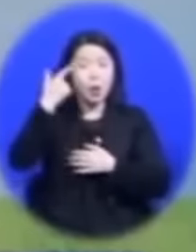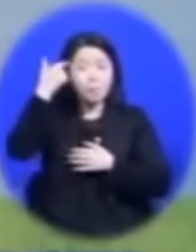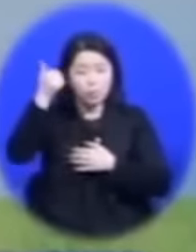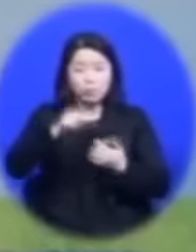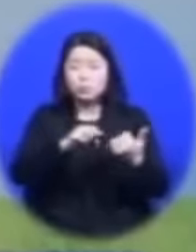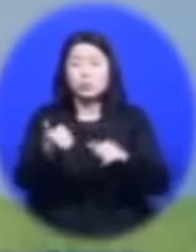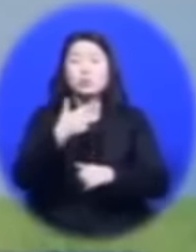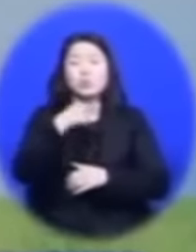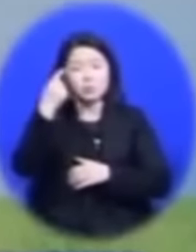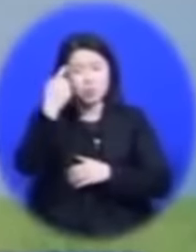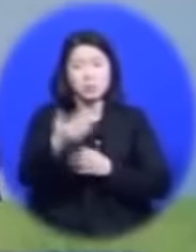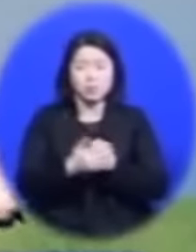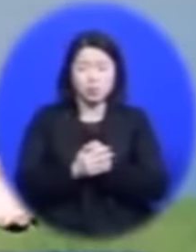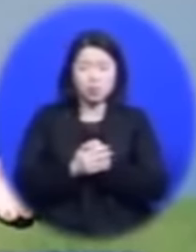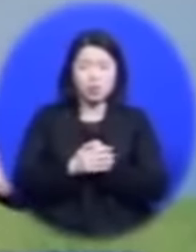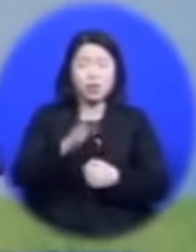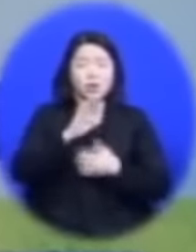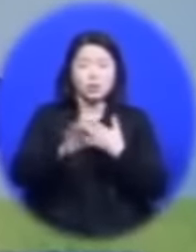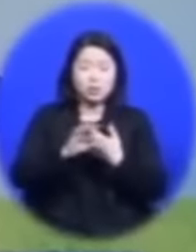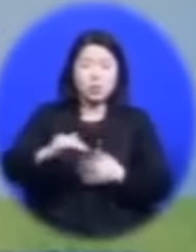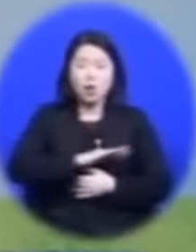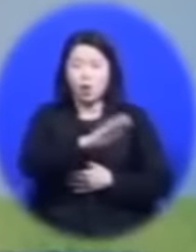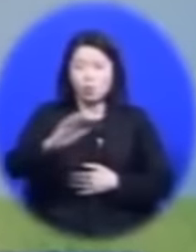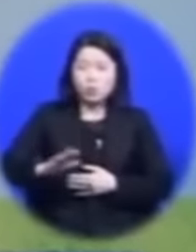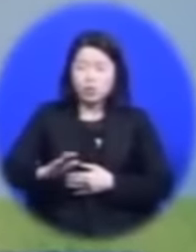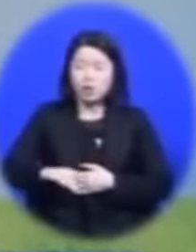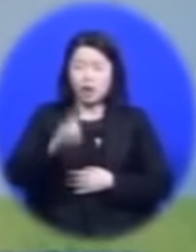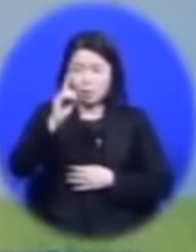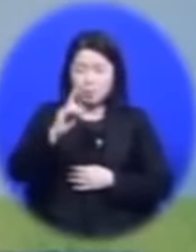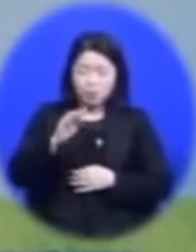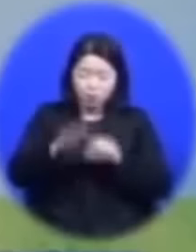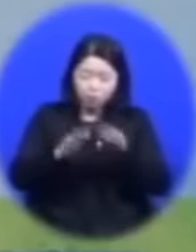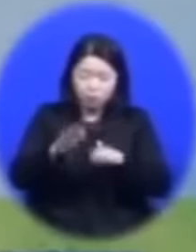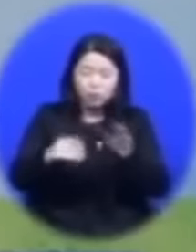죽으시겠다며요. 그러면 우리랑 한번 걸어라도 보고 죽으세요.